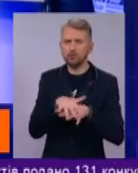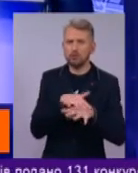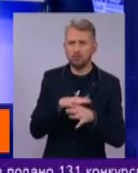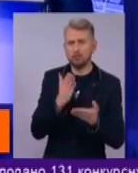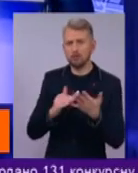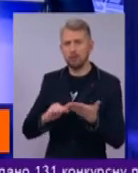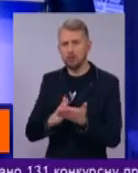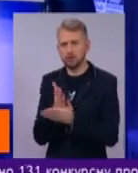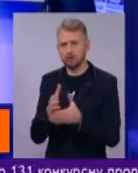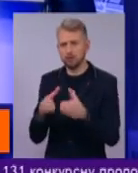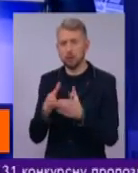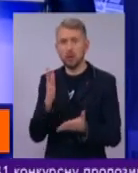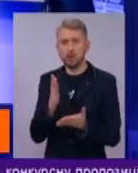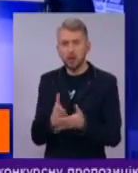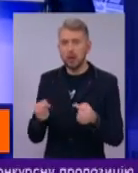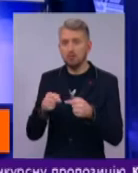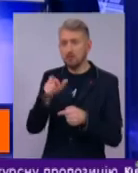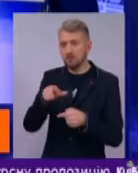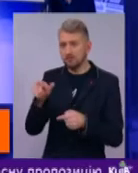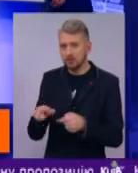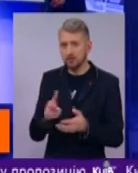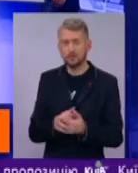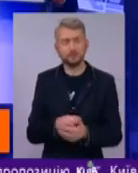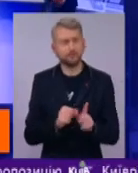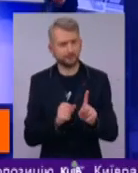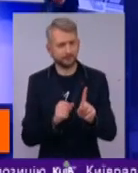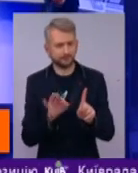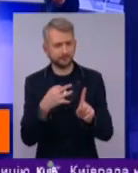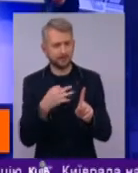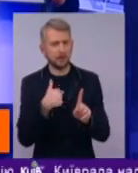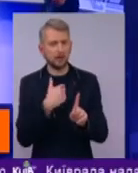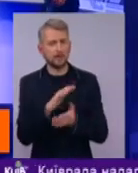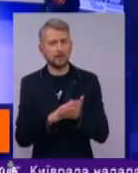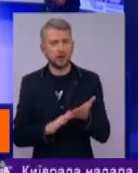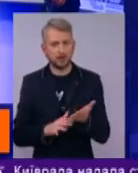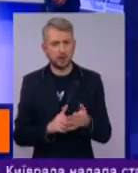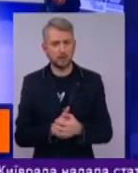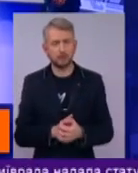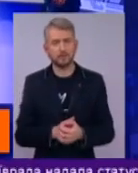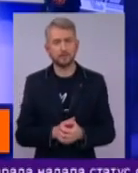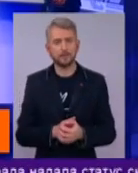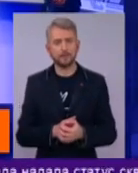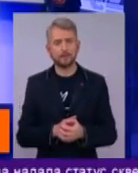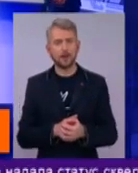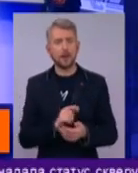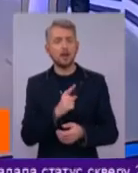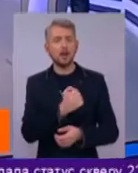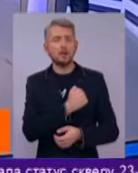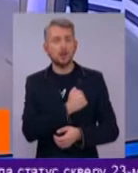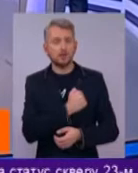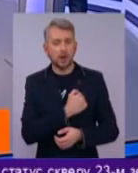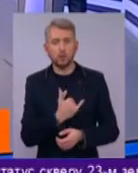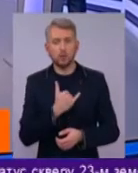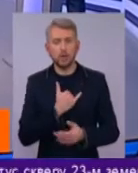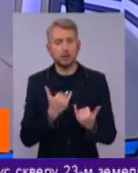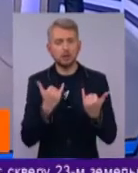руху. Звичайно, є певні персонажі. Прошу. Можна я ще? Я вибачаюсь перед колегою. Але, на жаль, в нас